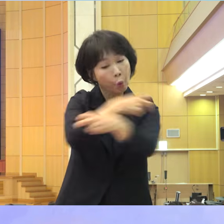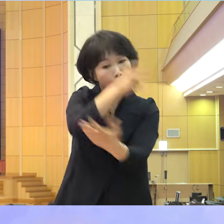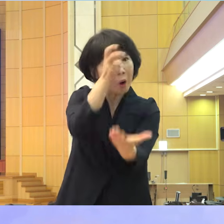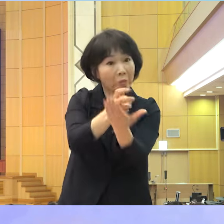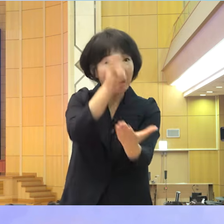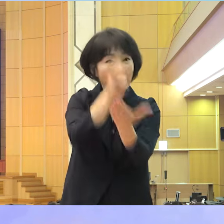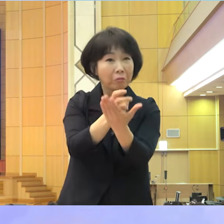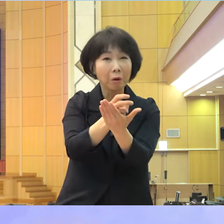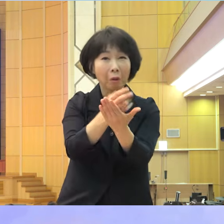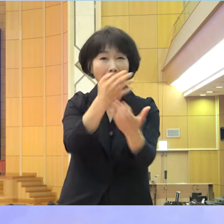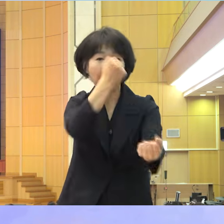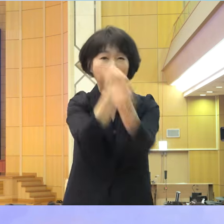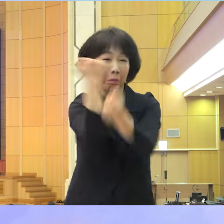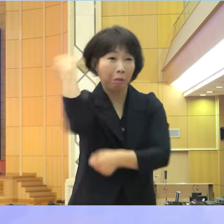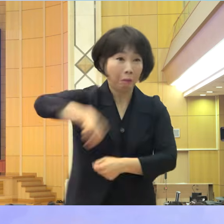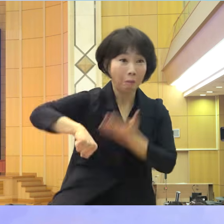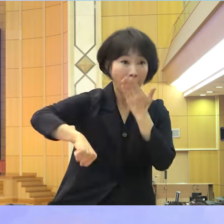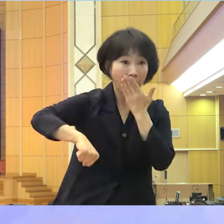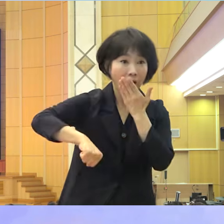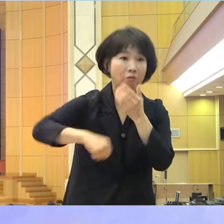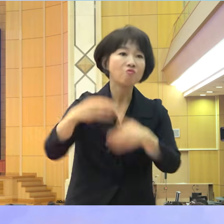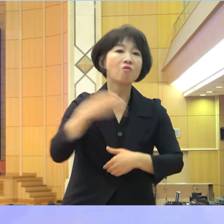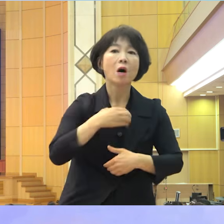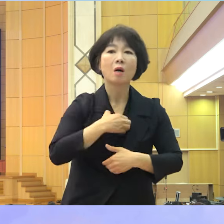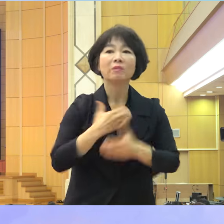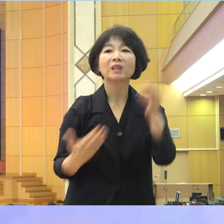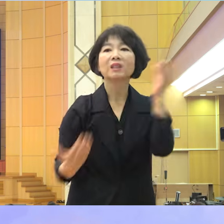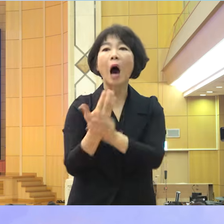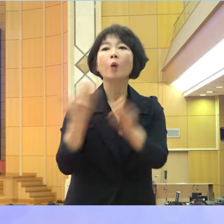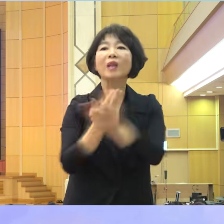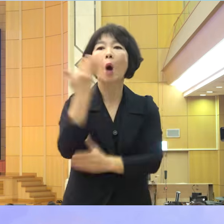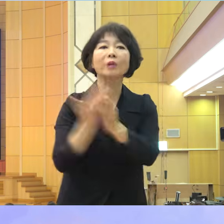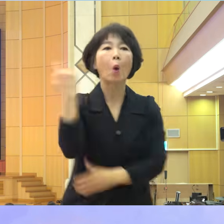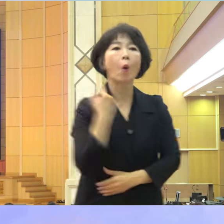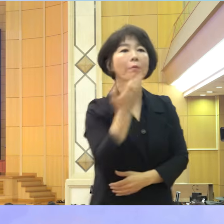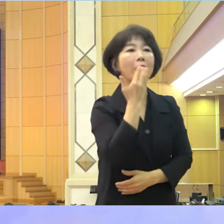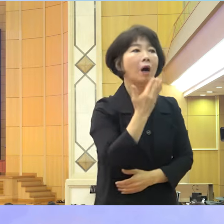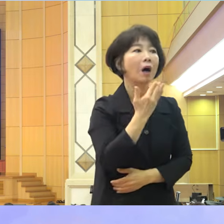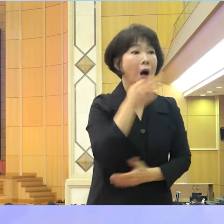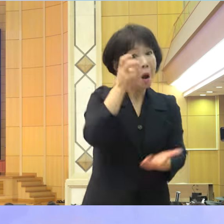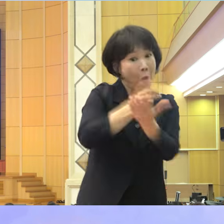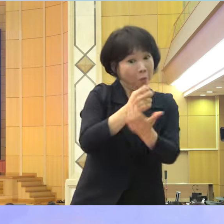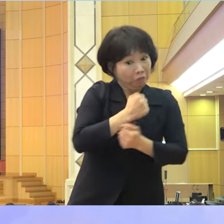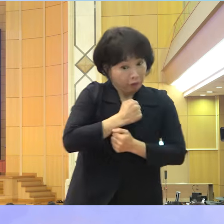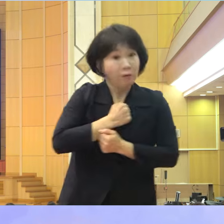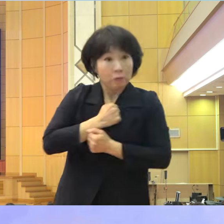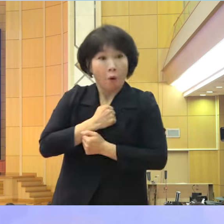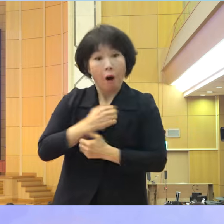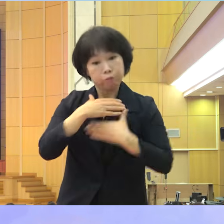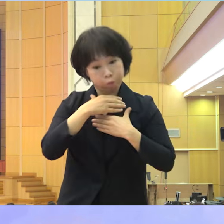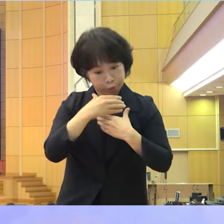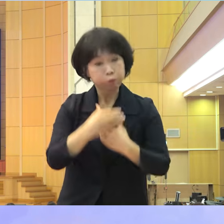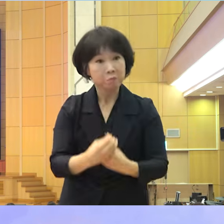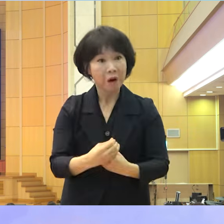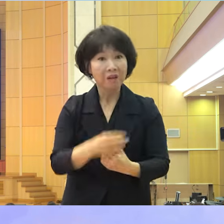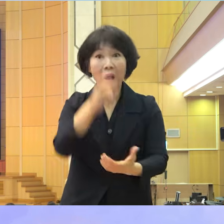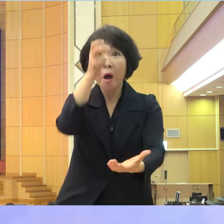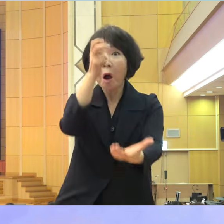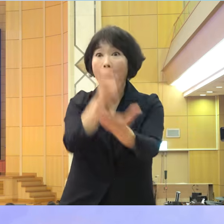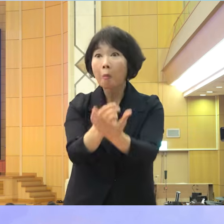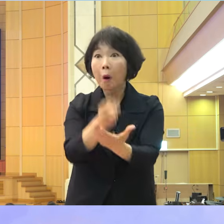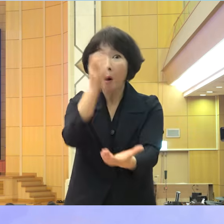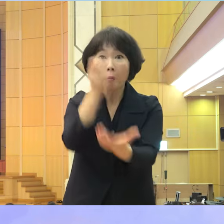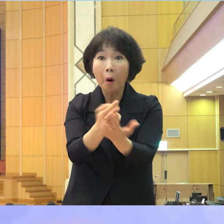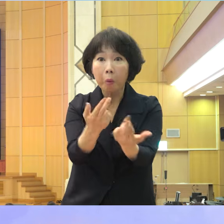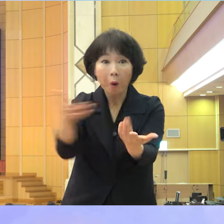교통법규를 만들어 놓은 것은 안전하라고 법규를 만들어 놓은 거예요. 막 법이 없어 보세요. 막 엉키고, 나는 여기